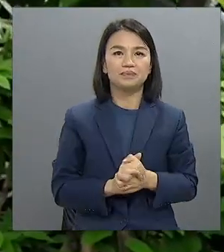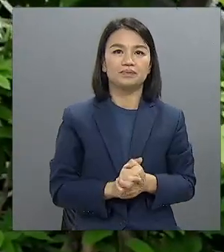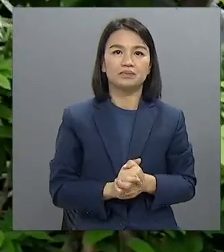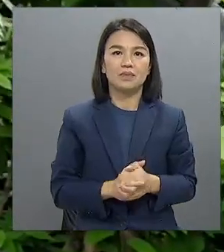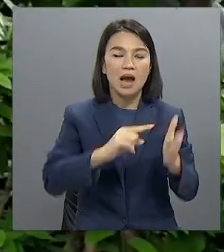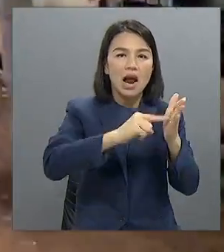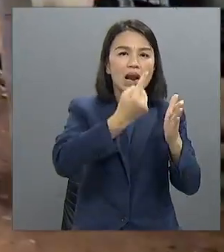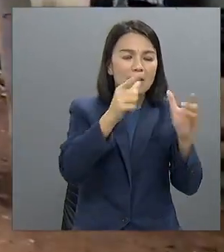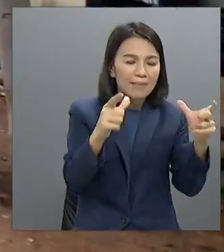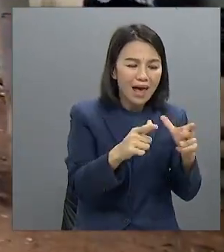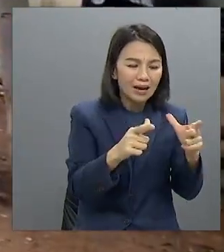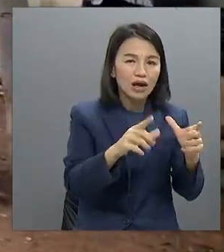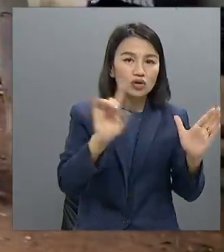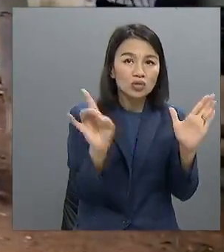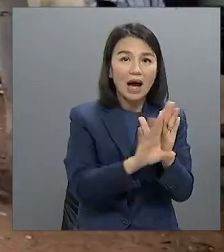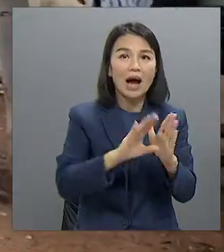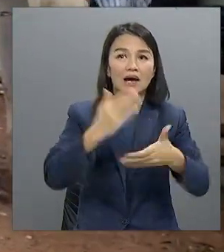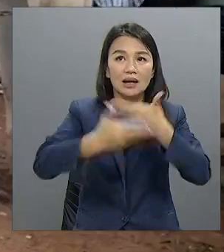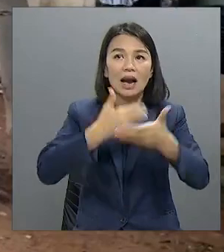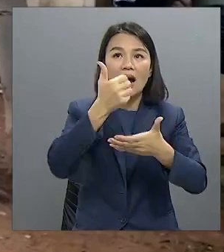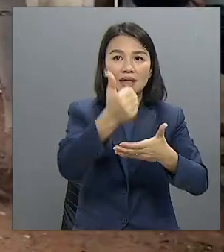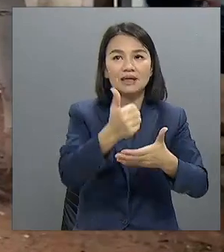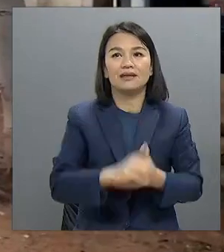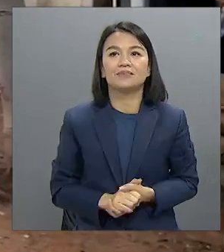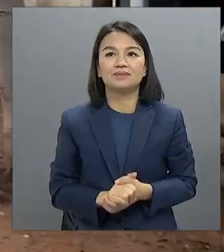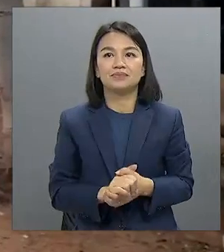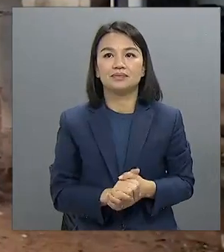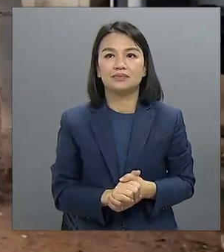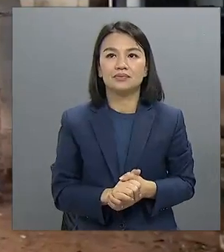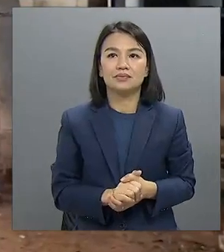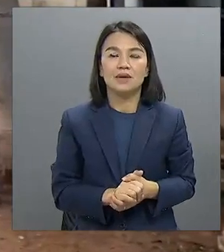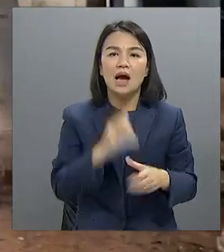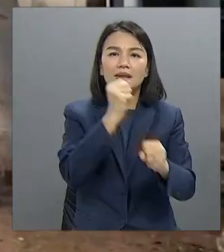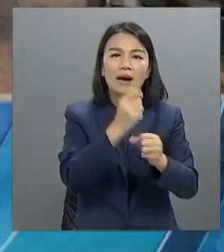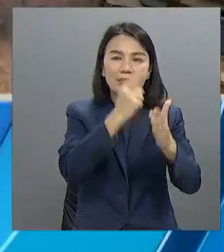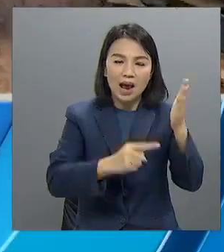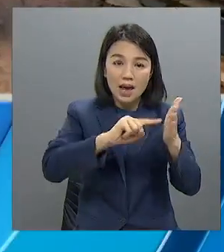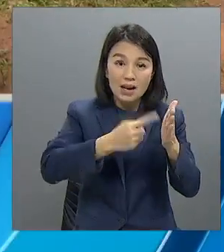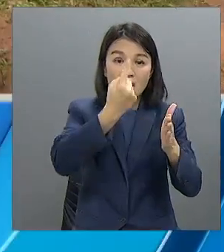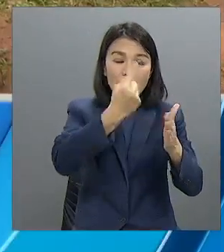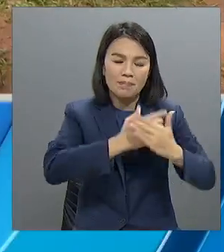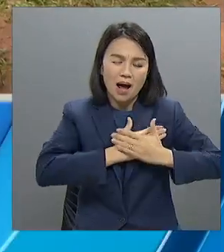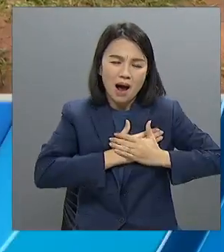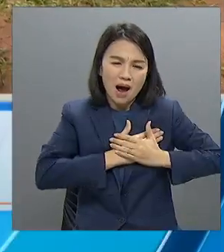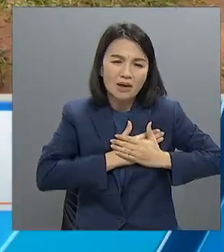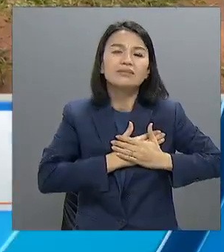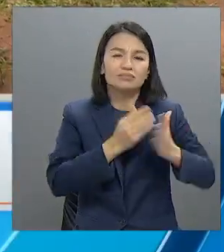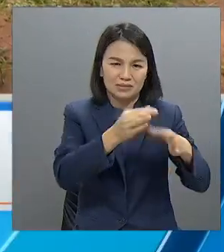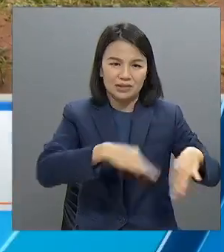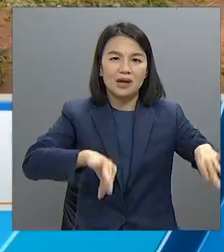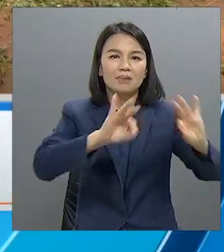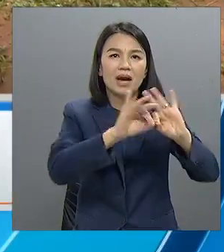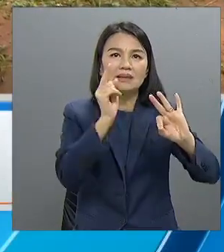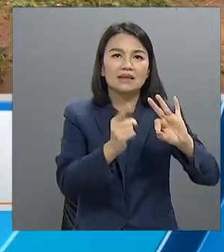ๆสุดท้ายขายดีแล้วก็ขายดีมากเมื่อกี้นี้ทำอะไรที่เริ่มต้นในสิ่งที่เรารักนะคะคุณผู้ชมอย่างนี้ละค่ะทำสิ่งที่รักมักจ